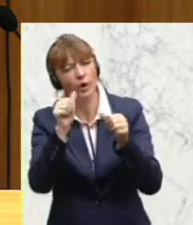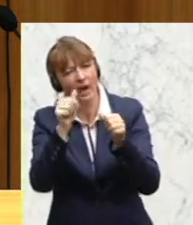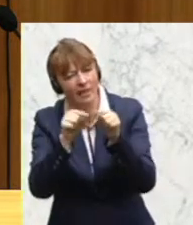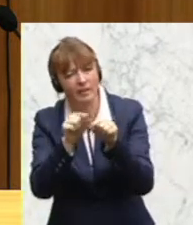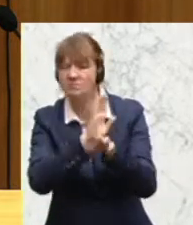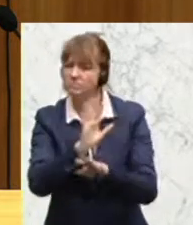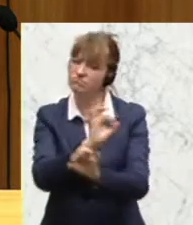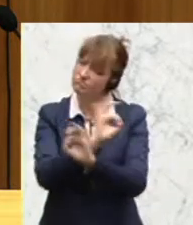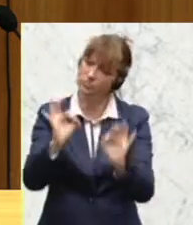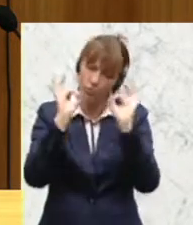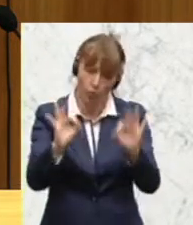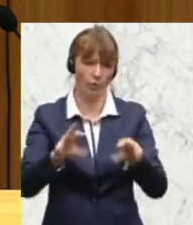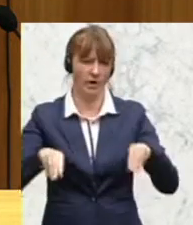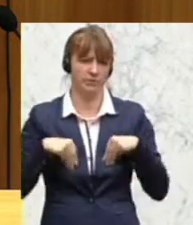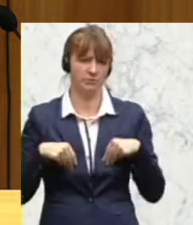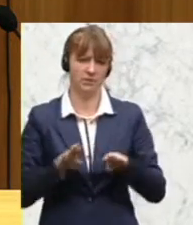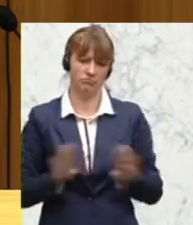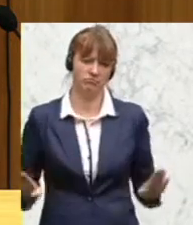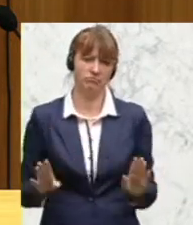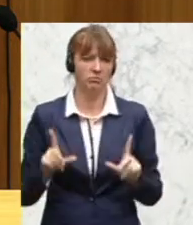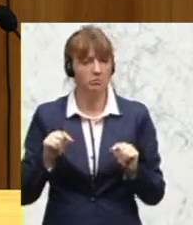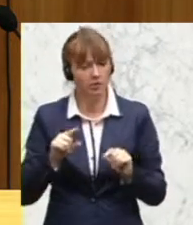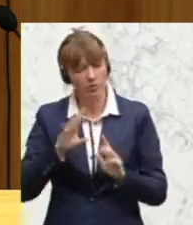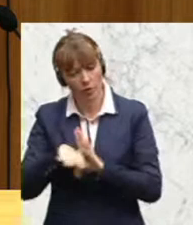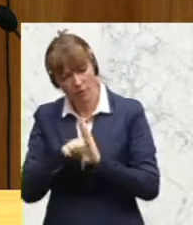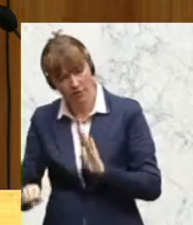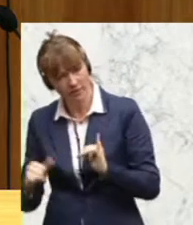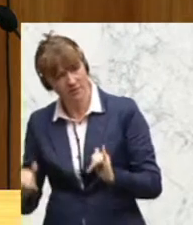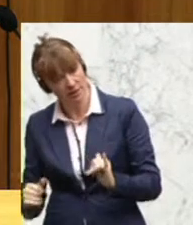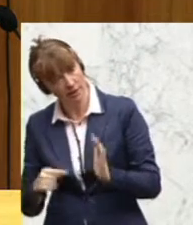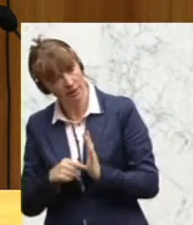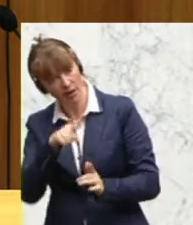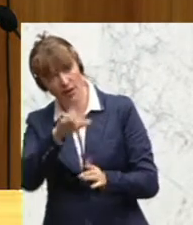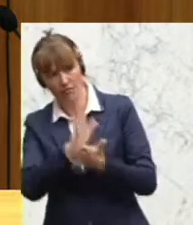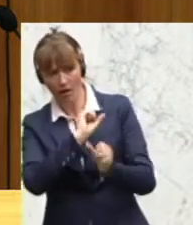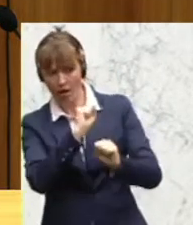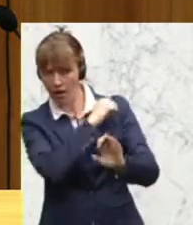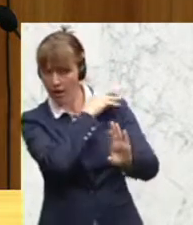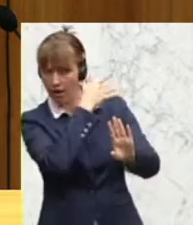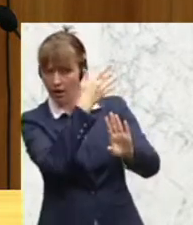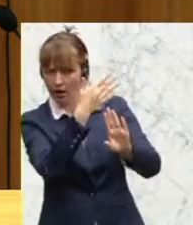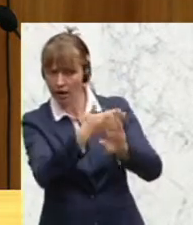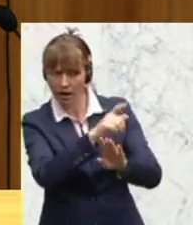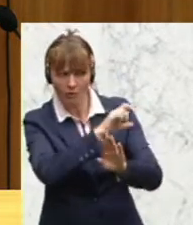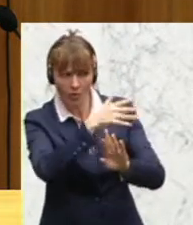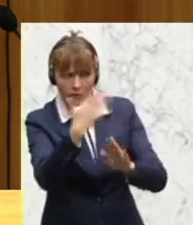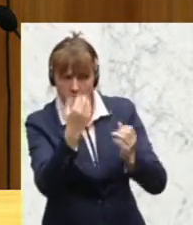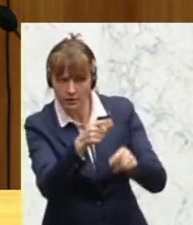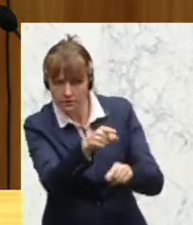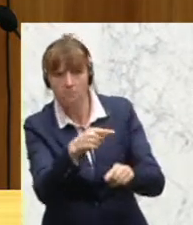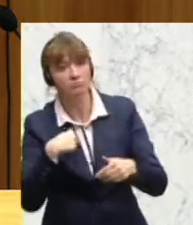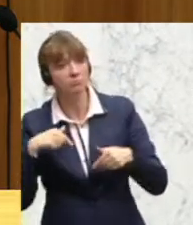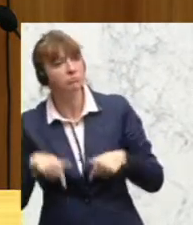Das Einzige und damit die denkbare Konsequenz aus den alarmierenden Ereignissen der letzten Wochen und Monate, wir müssen alles tun, dass